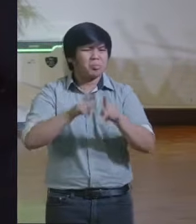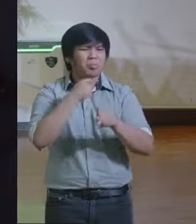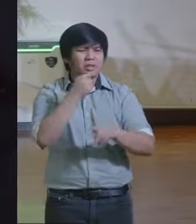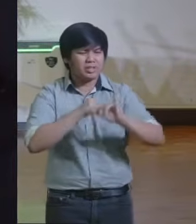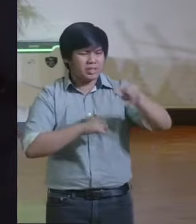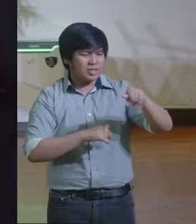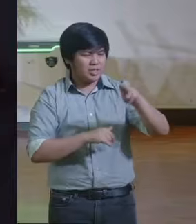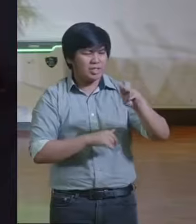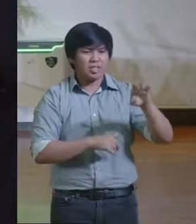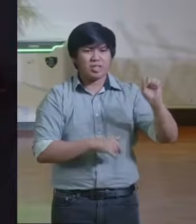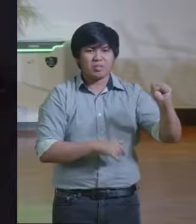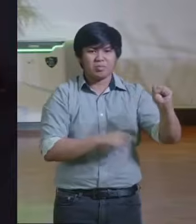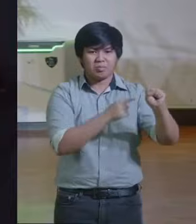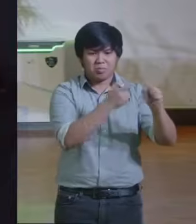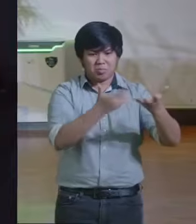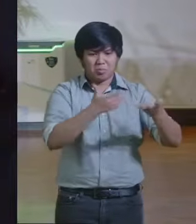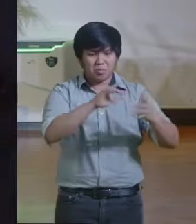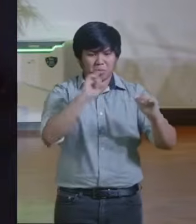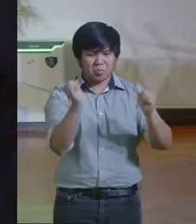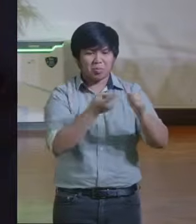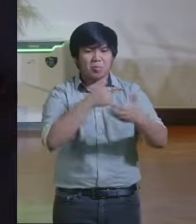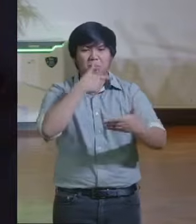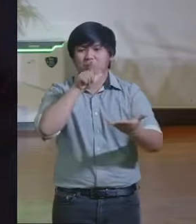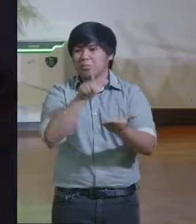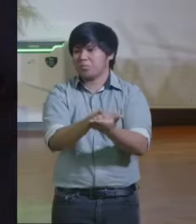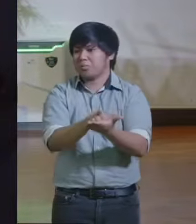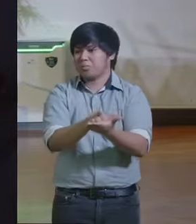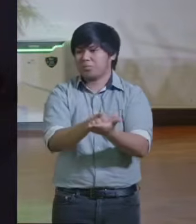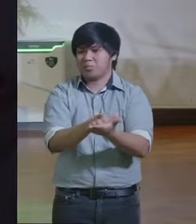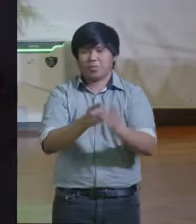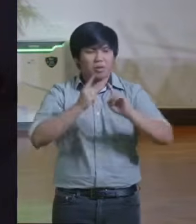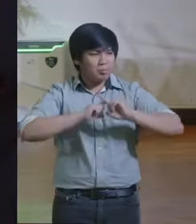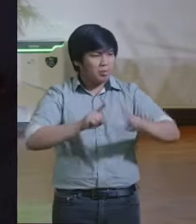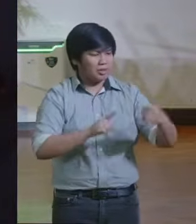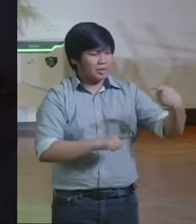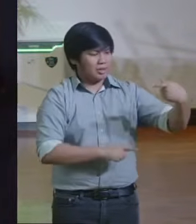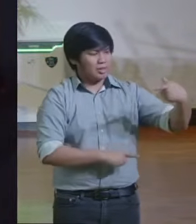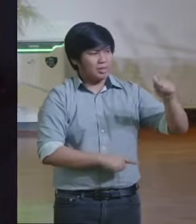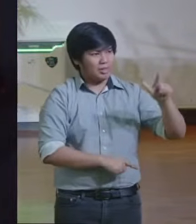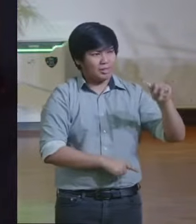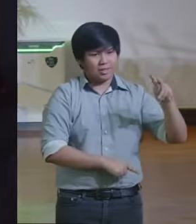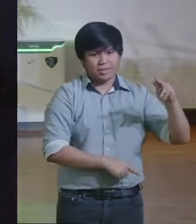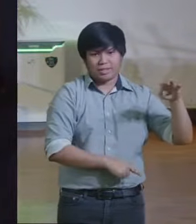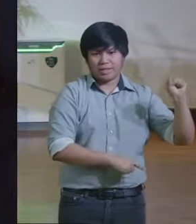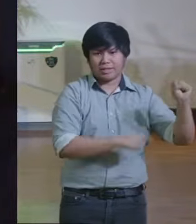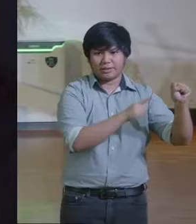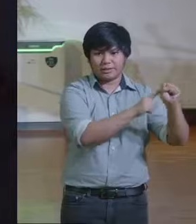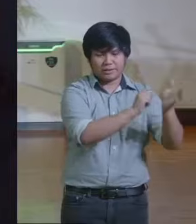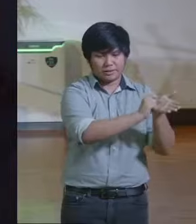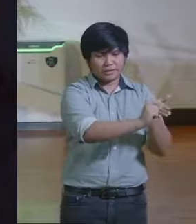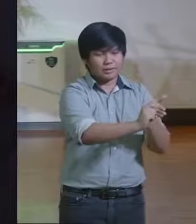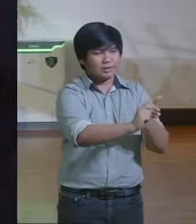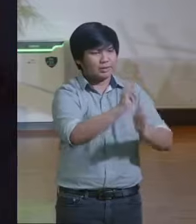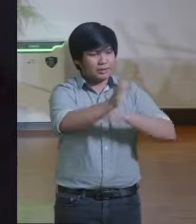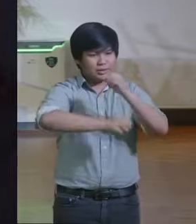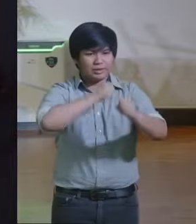James. Sapagkat yung James, tsaka itong Galatians, ay sinulat around